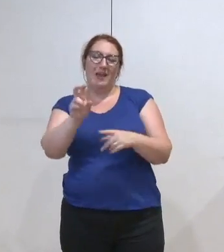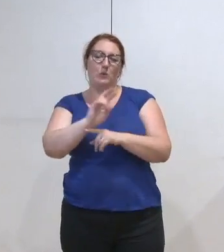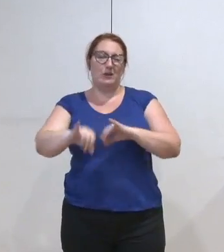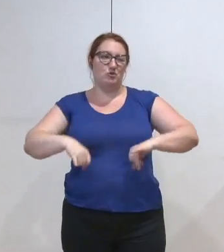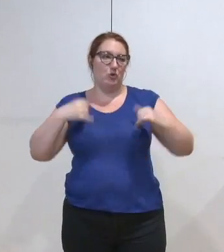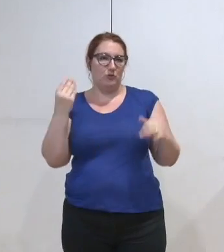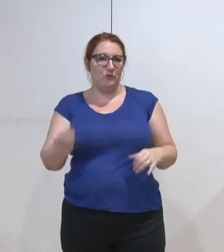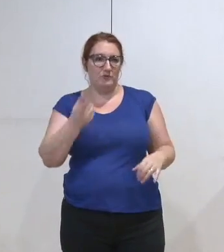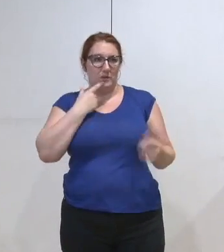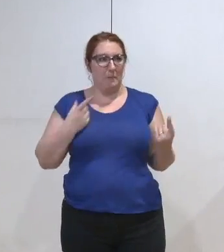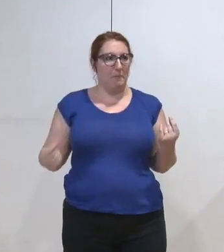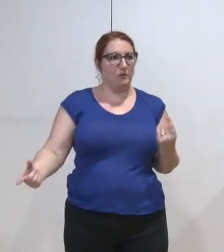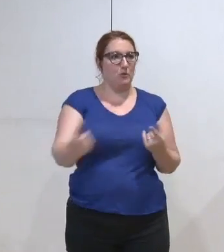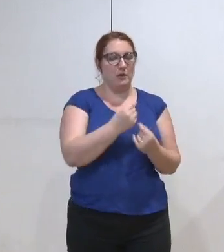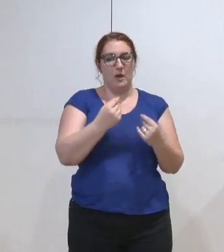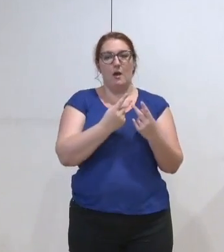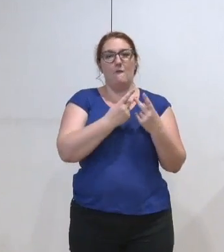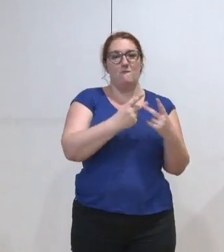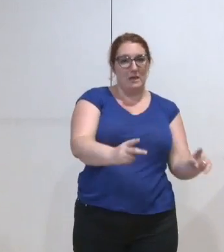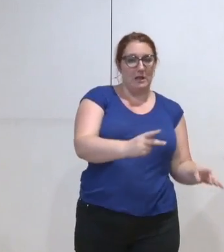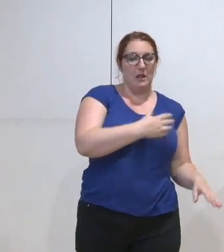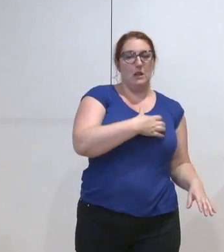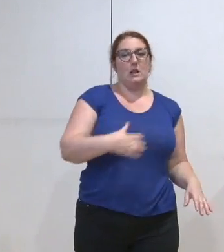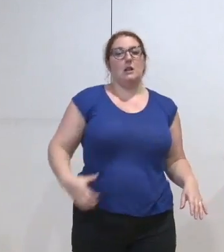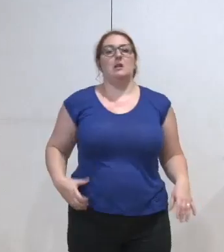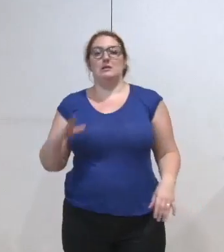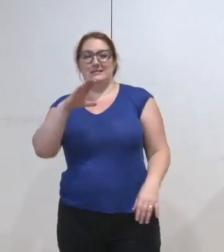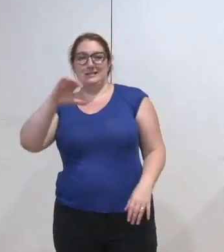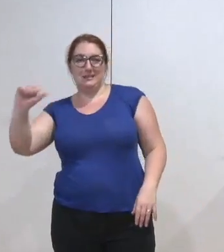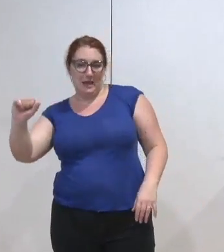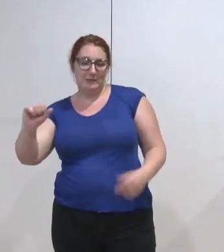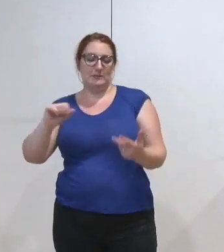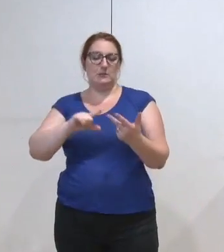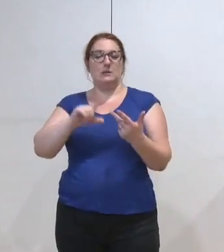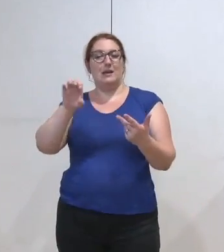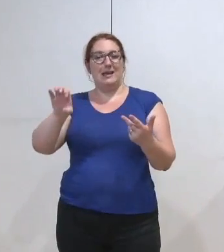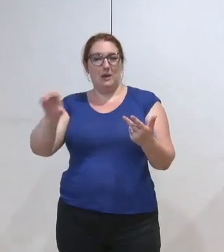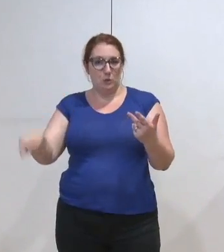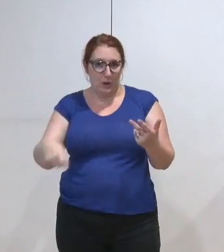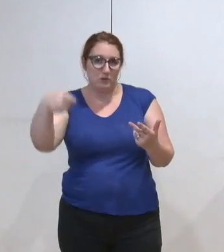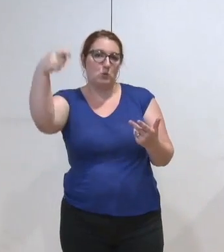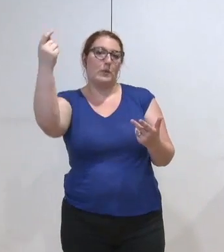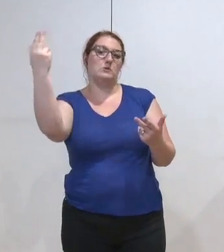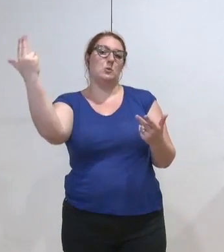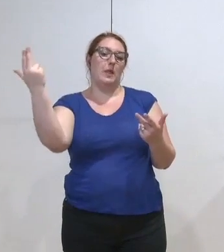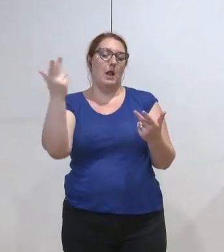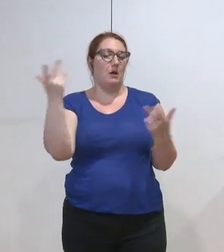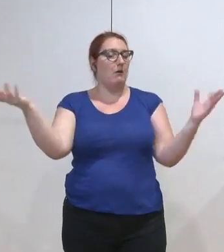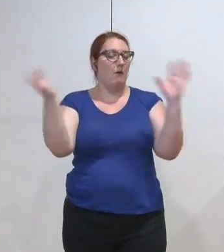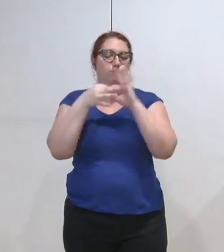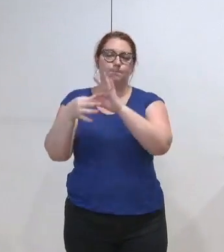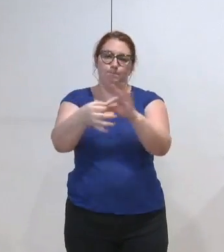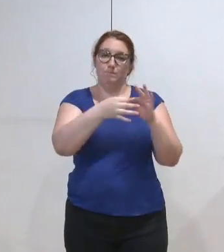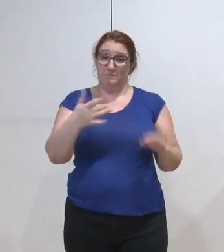CCAS éducation nationale qui est très intéressant et qui a donné de très bons résultats parce qu'on en a fait une évaluation notre